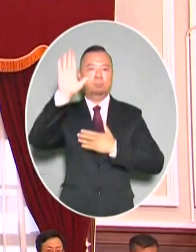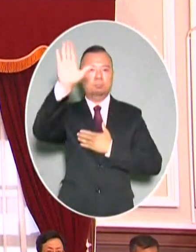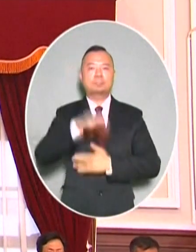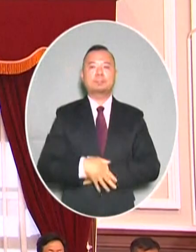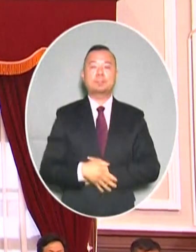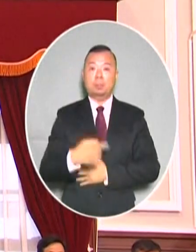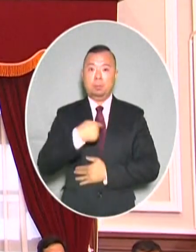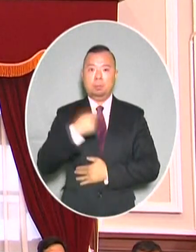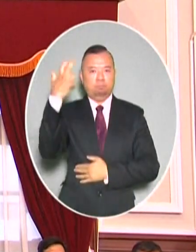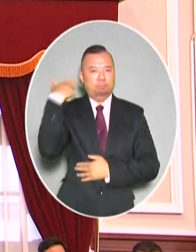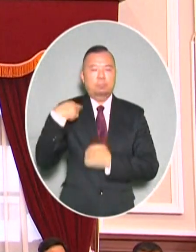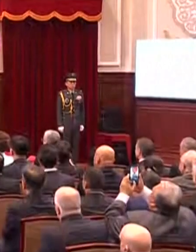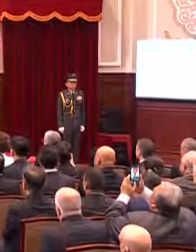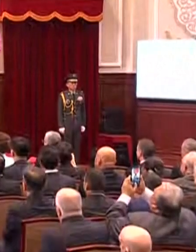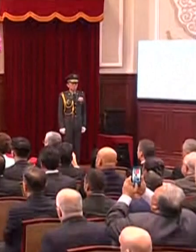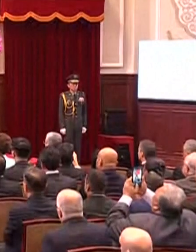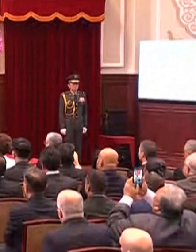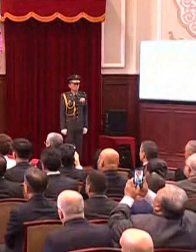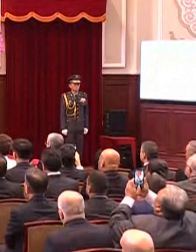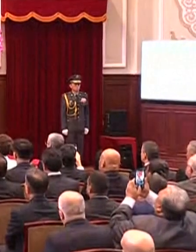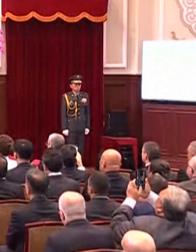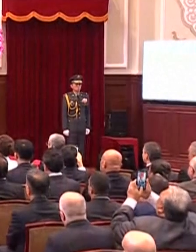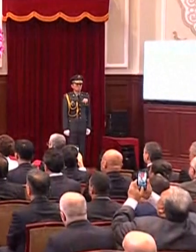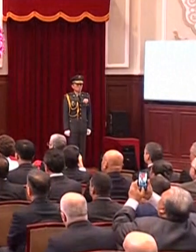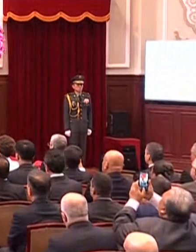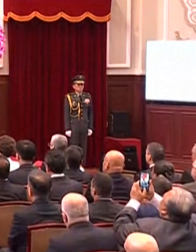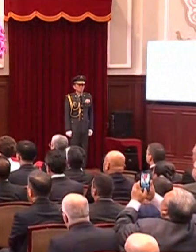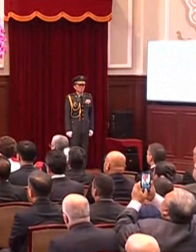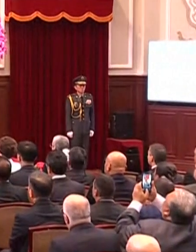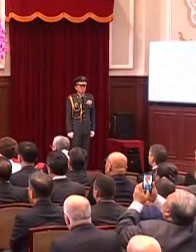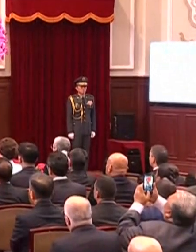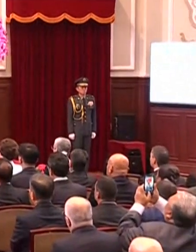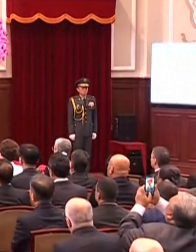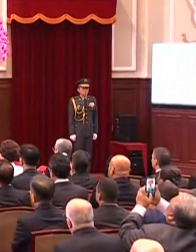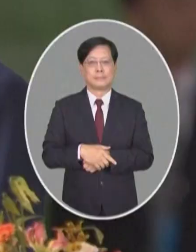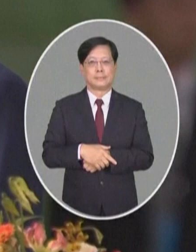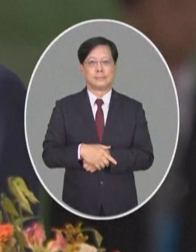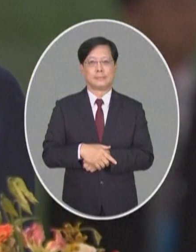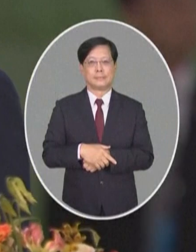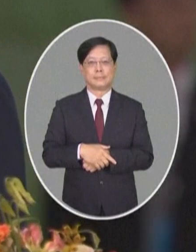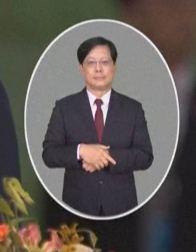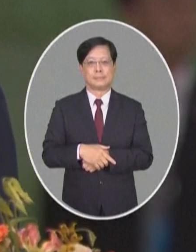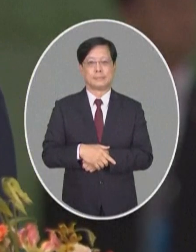branil demokratično ureditev otoka, sosedi na drugi strani ožine pa poslal močno sporočilo.